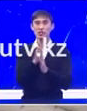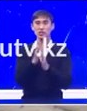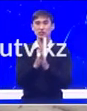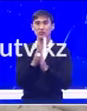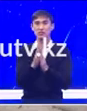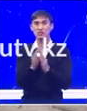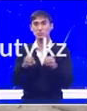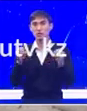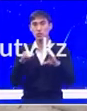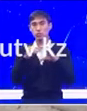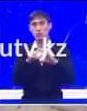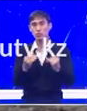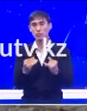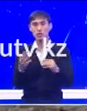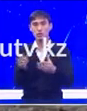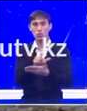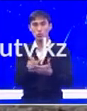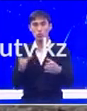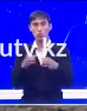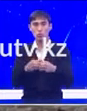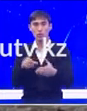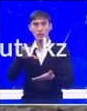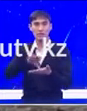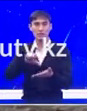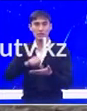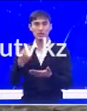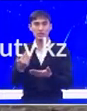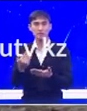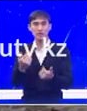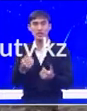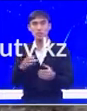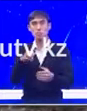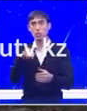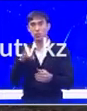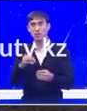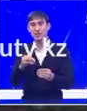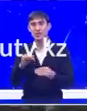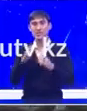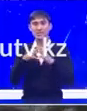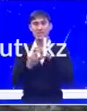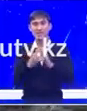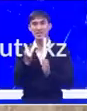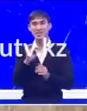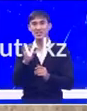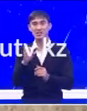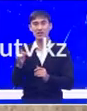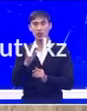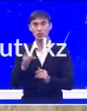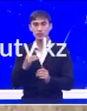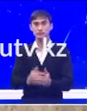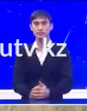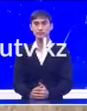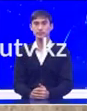питомниках нашей съемочной группе посчастливилось побывать в одном из них это питомник силе междуреченск илийского района bio